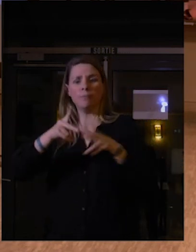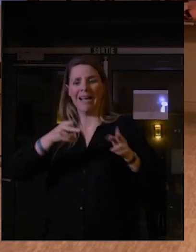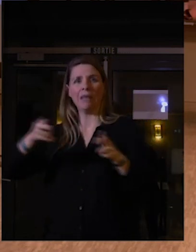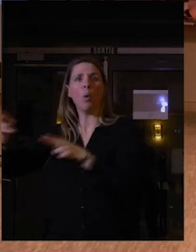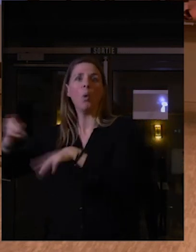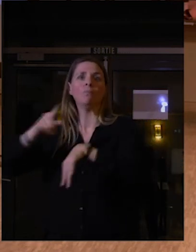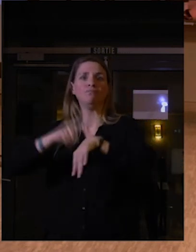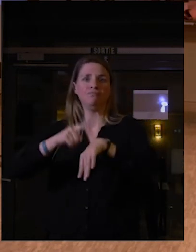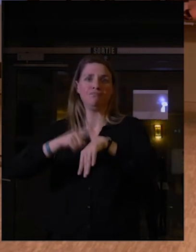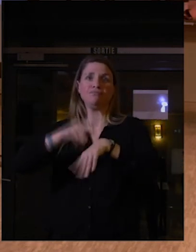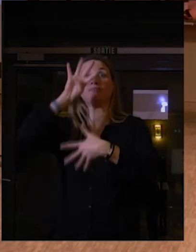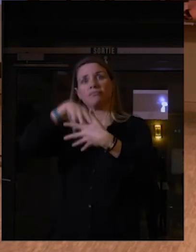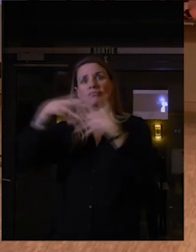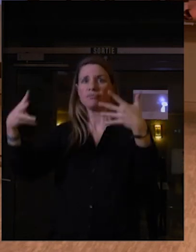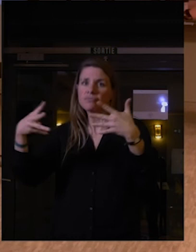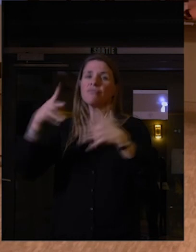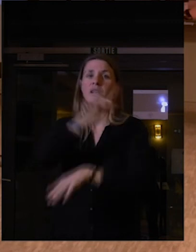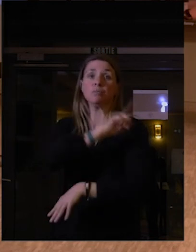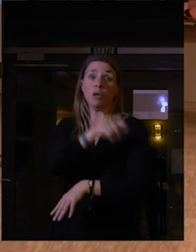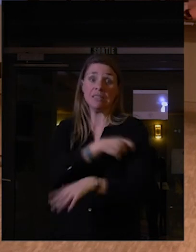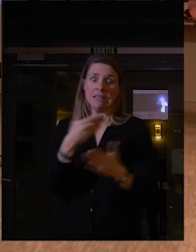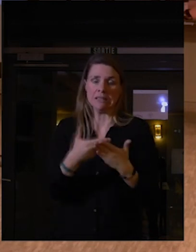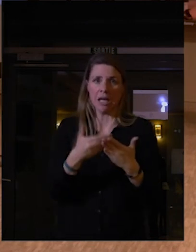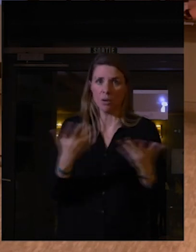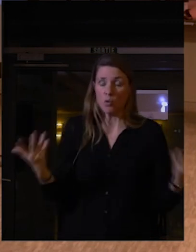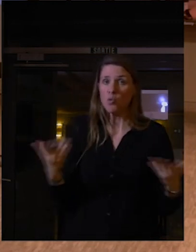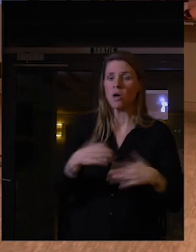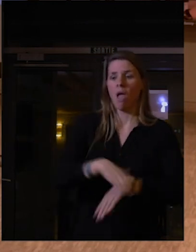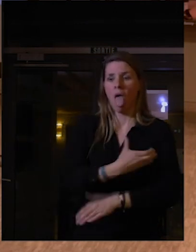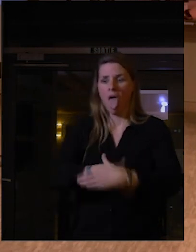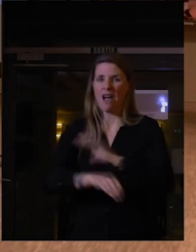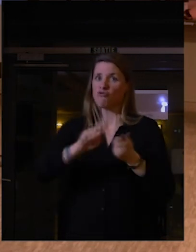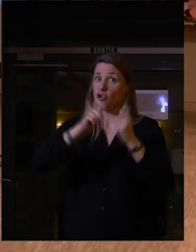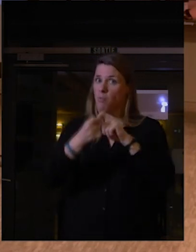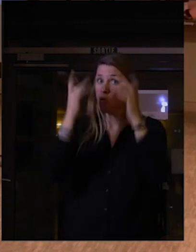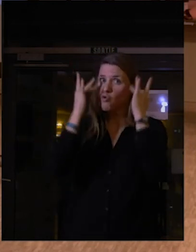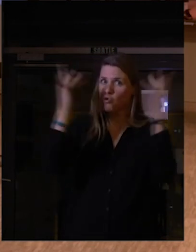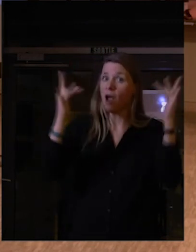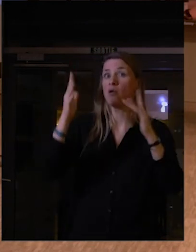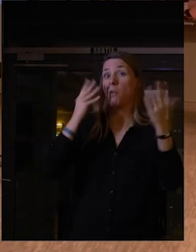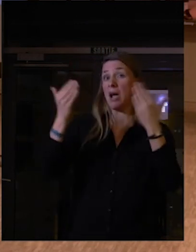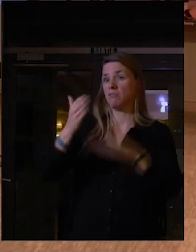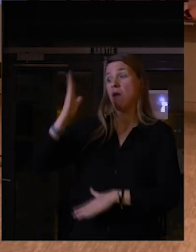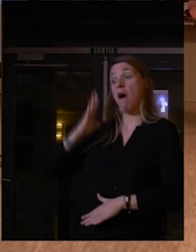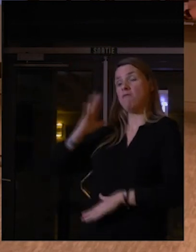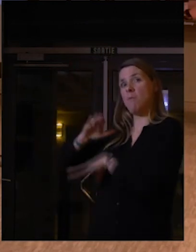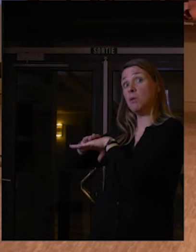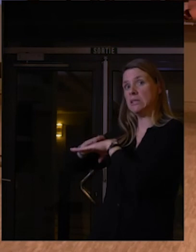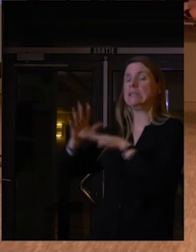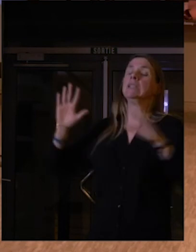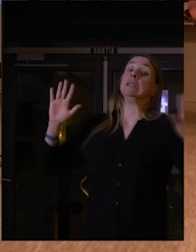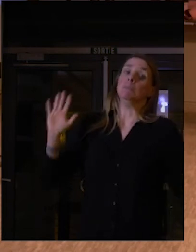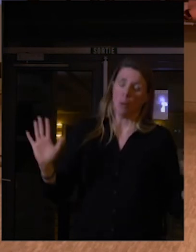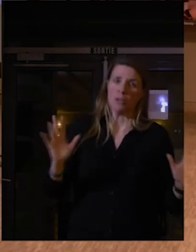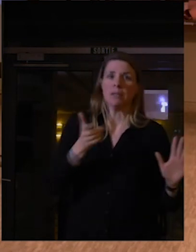il faut qu'on en... C'est aussi un travail, je vous dis, un changement culturel. Hein. C'est qu'à mon sens, c'est pas possible que dans